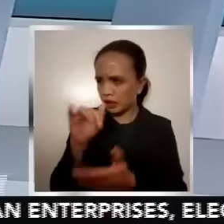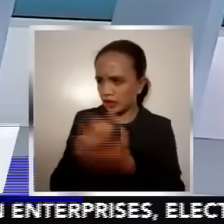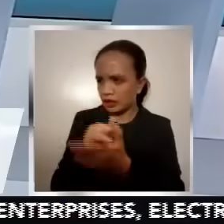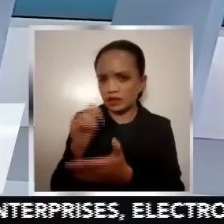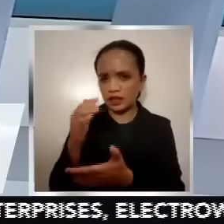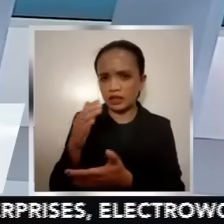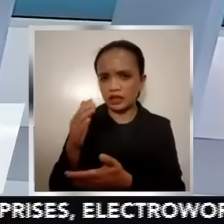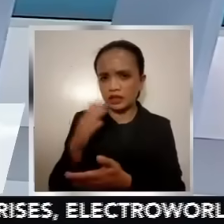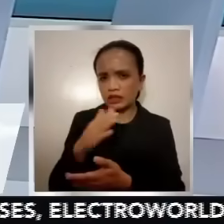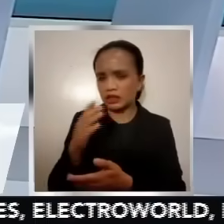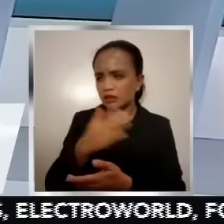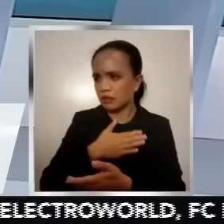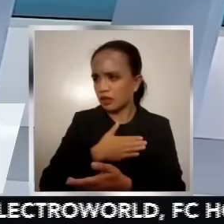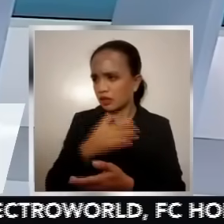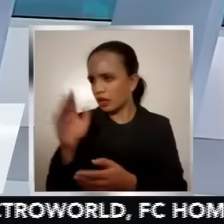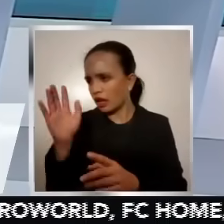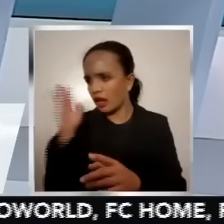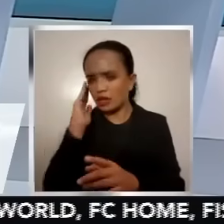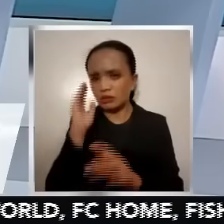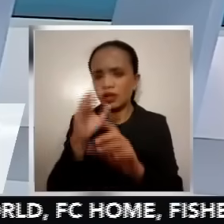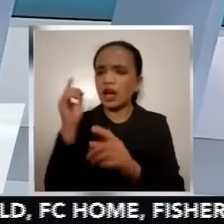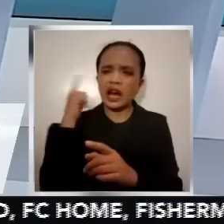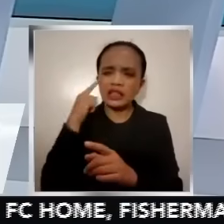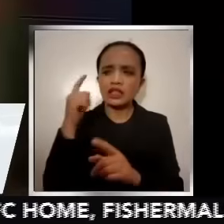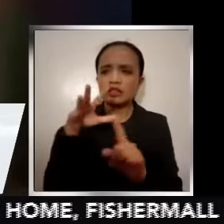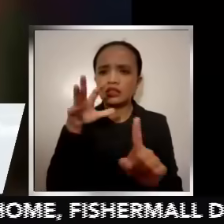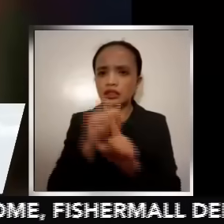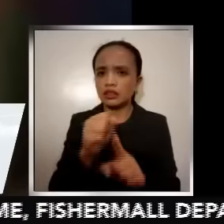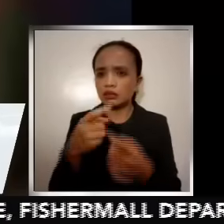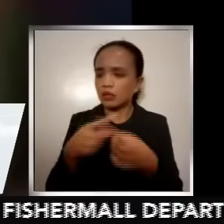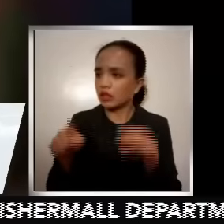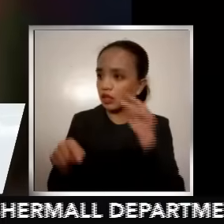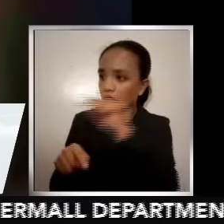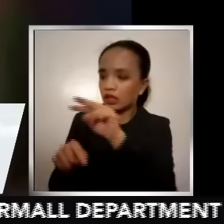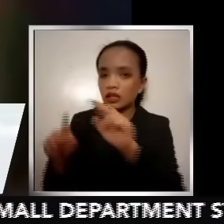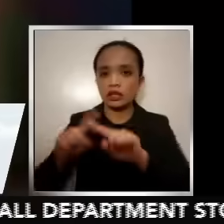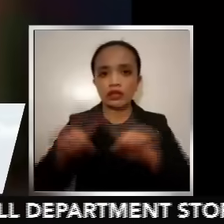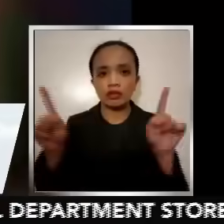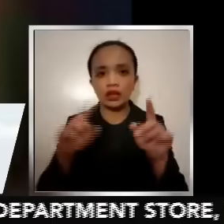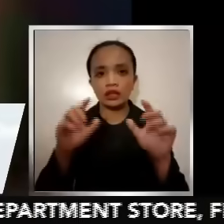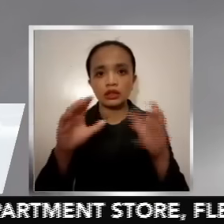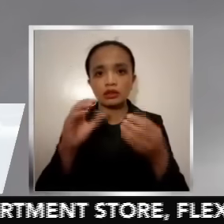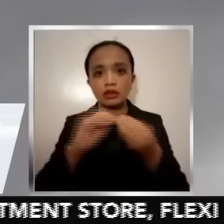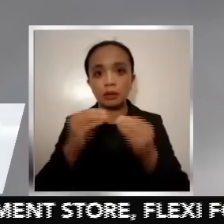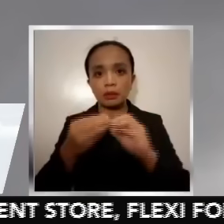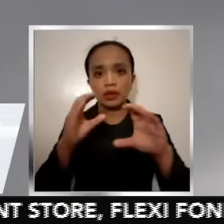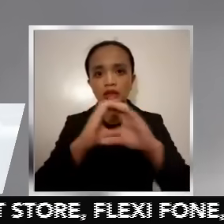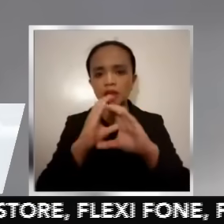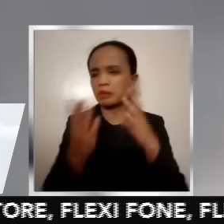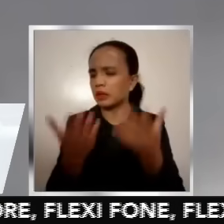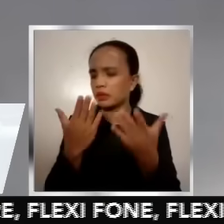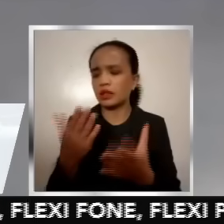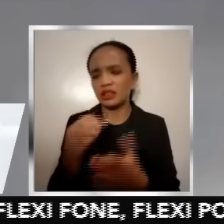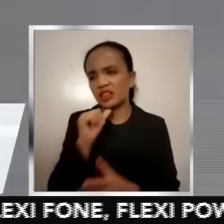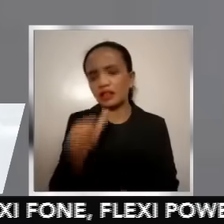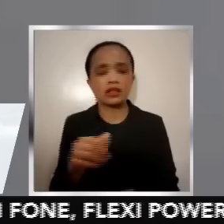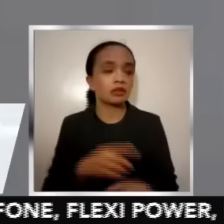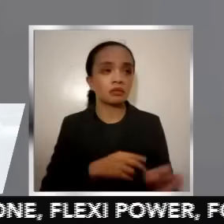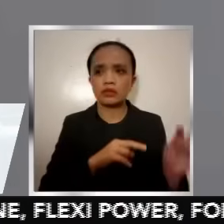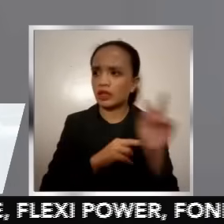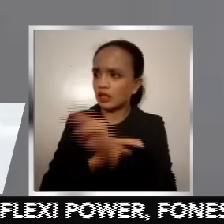alam ko, nasa impounding to. Pero nung nakita ko, ang plaka iba. Sabi ko, baka hindi to. Then nung nakita ko yung sticker, conduction